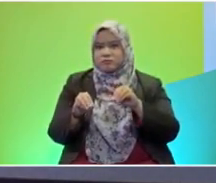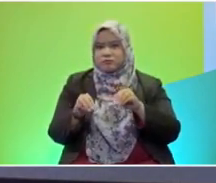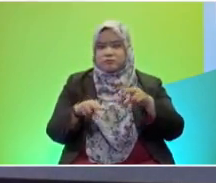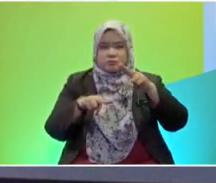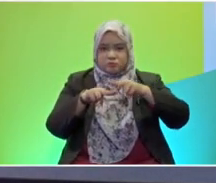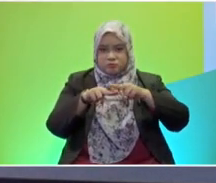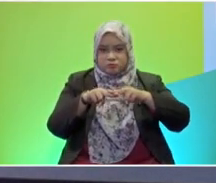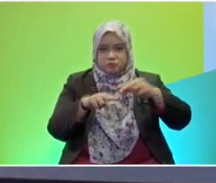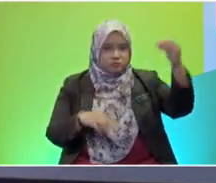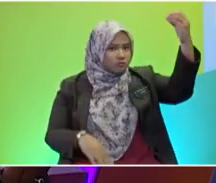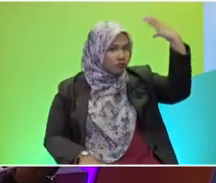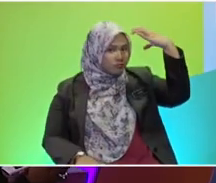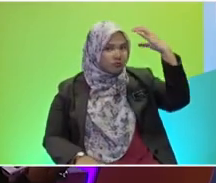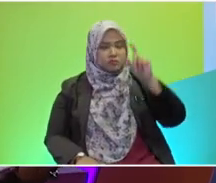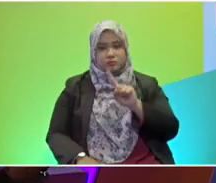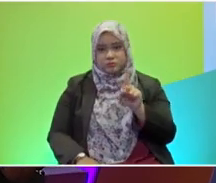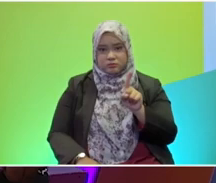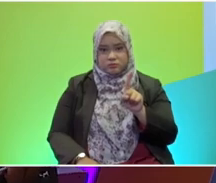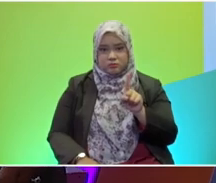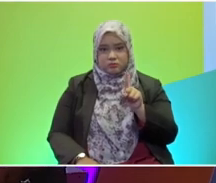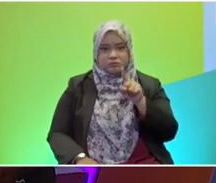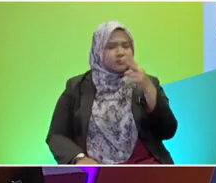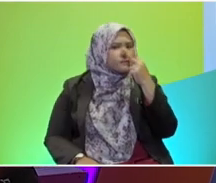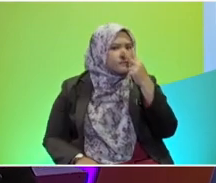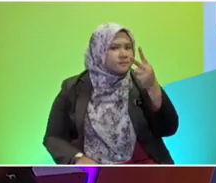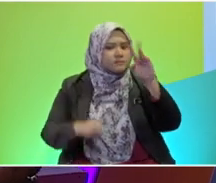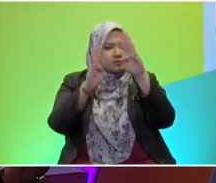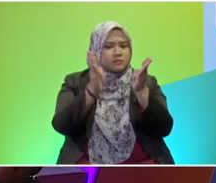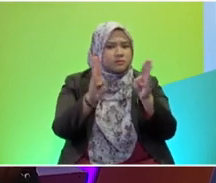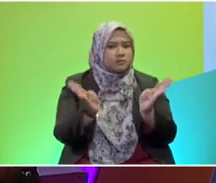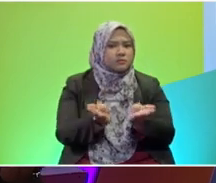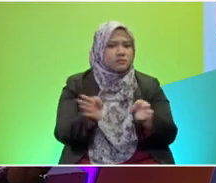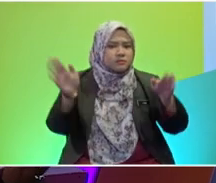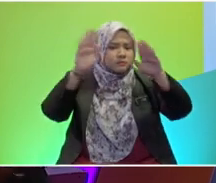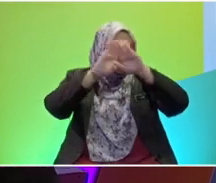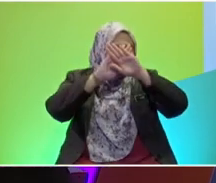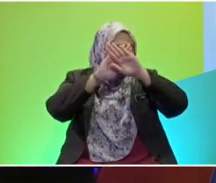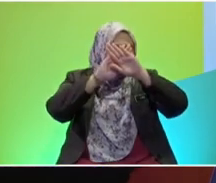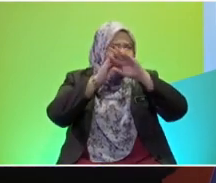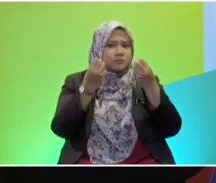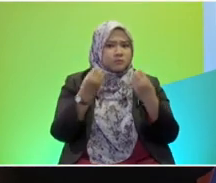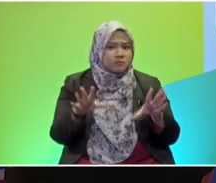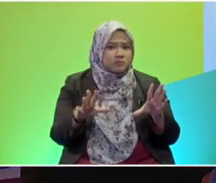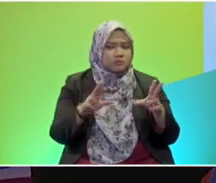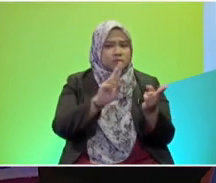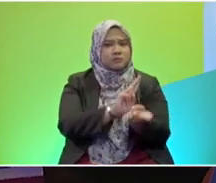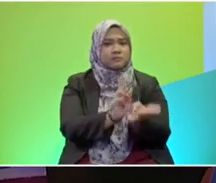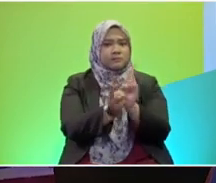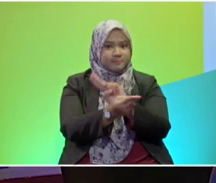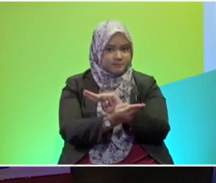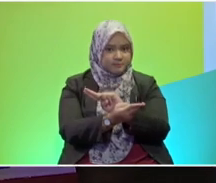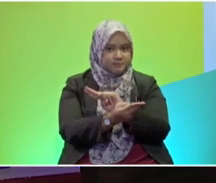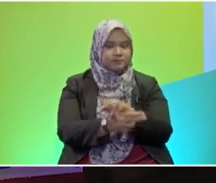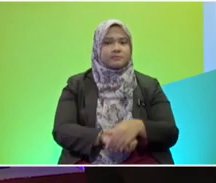bentuk bayang-bayang yang terhasil juga telah berubah jadi ini kita simpulkan bahwa